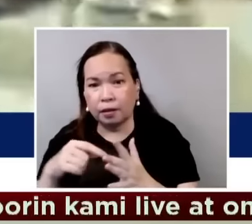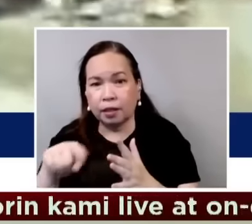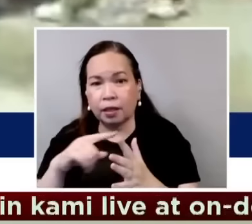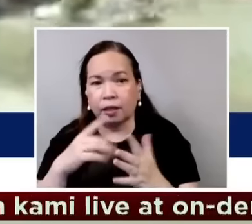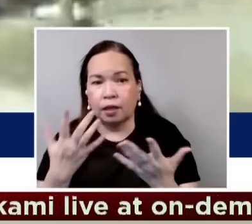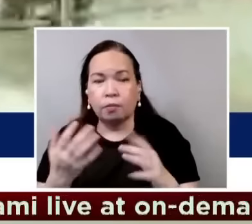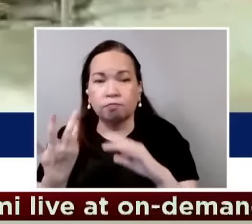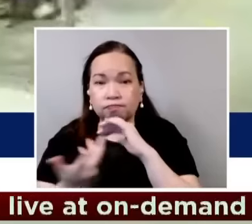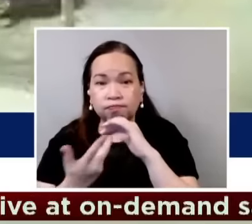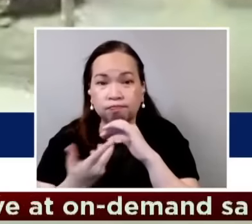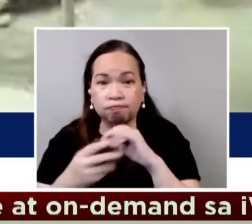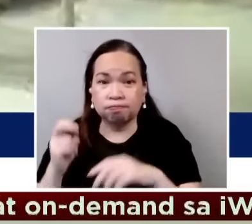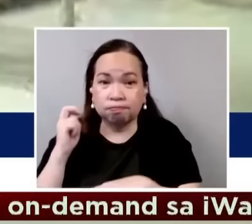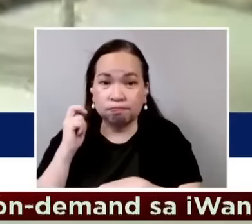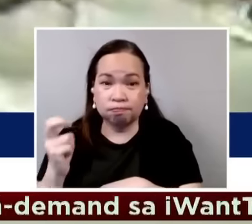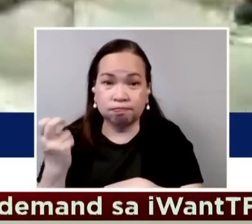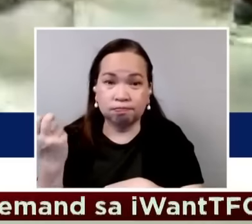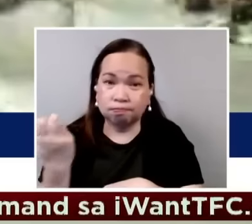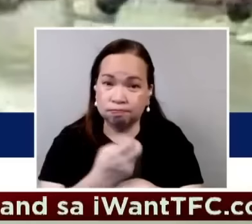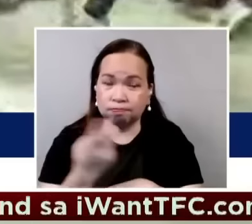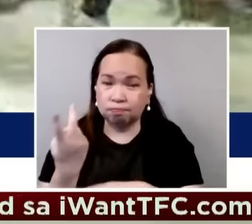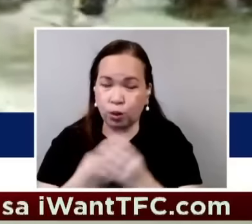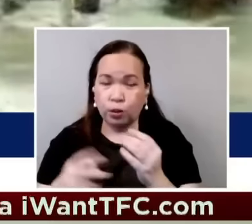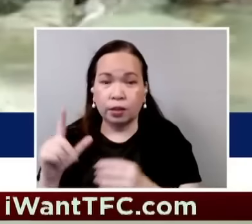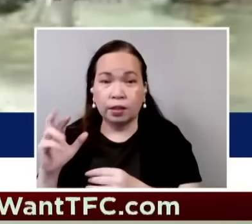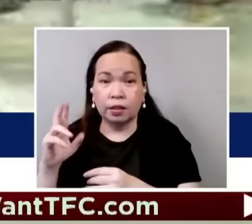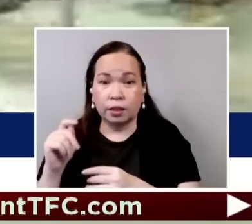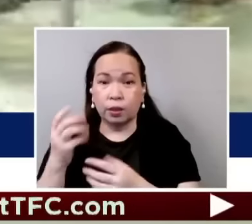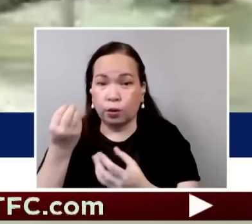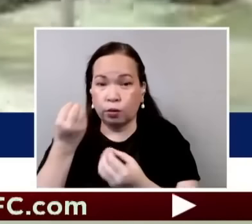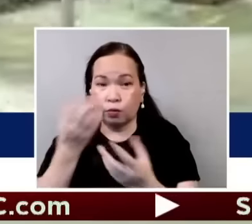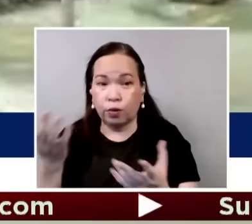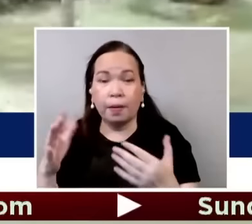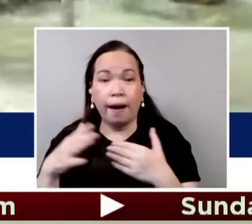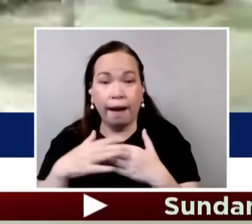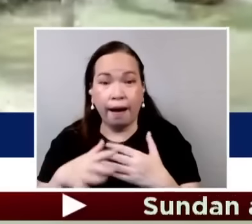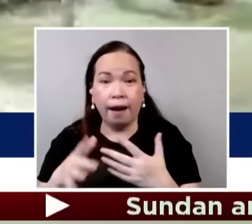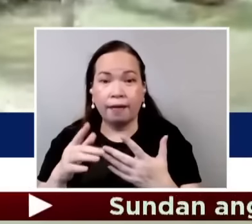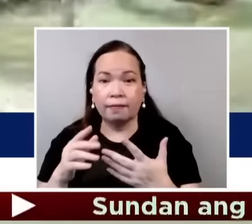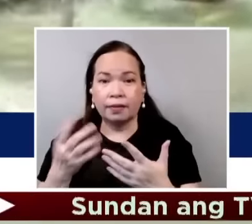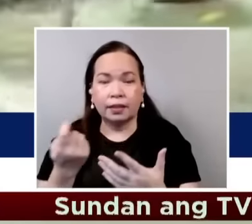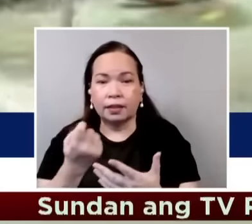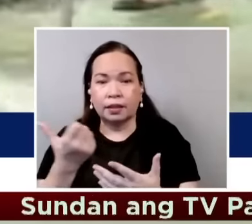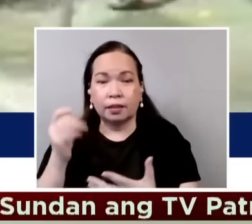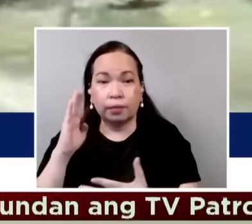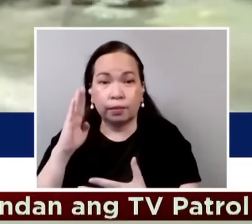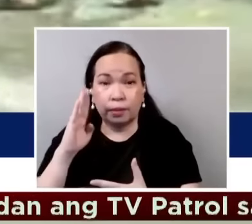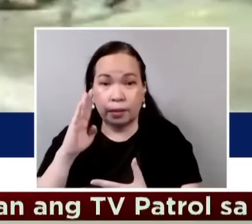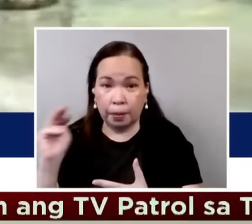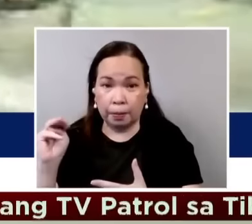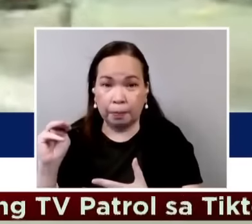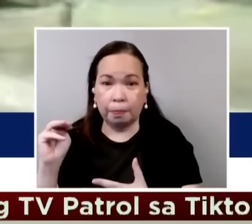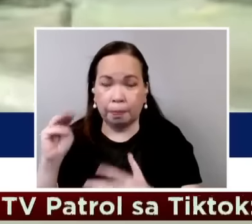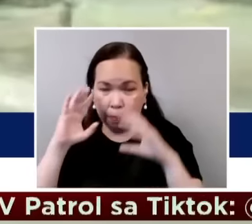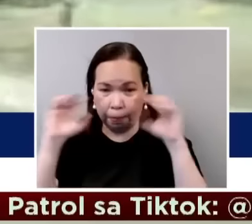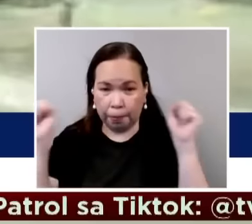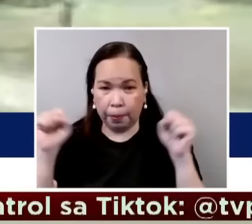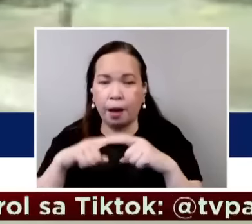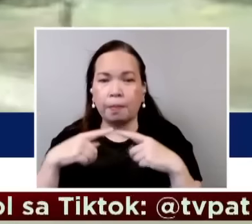ridership, partikular sa LRT. No? Itong sinabi ng LRTA, matapos ng tanggalin ni BBM ang public health